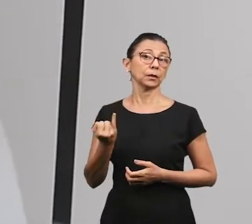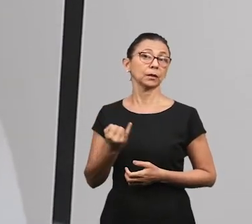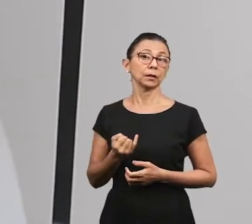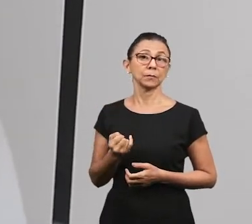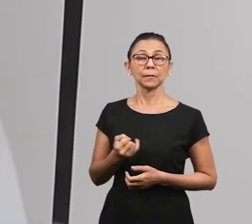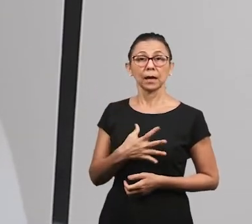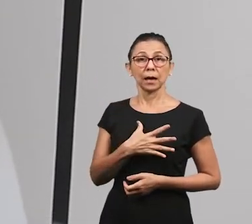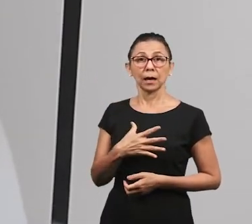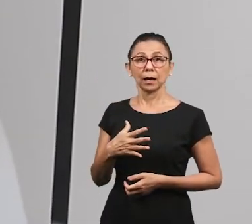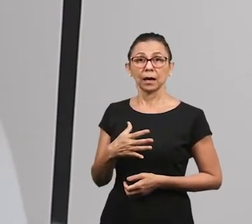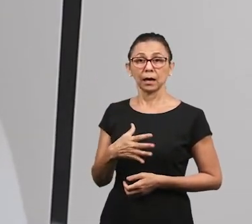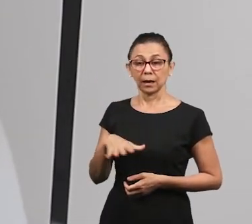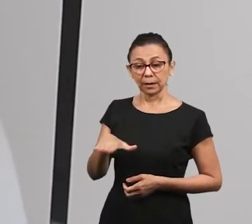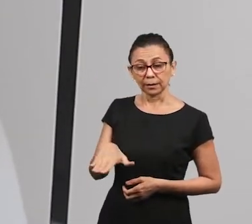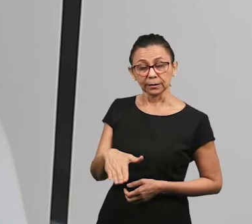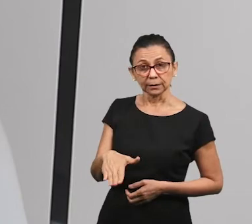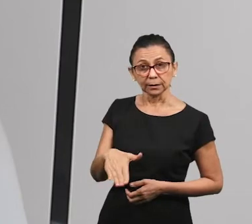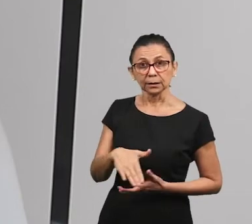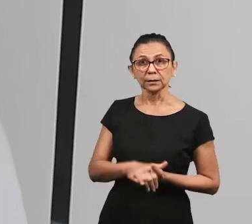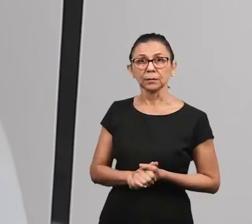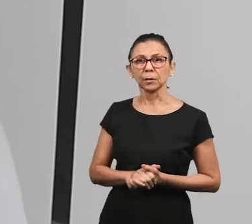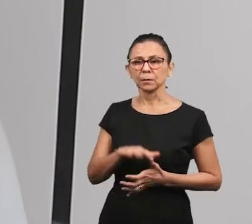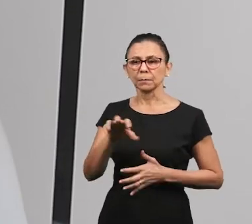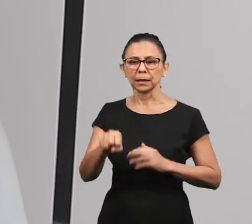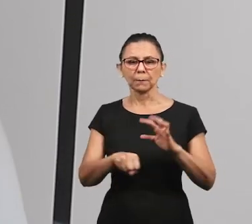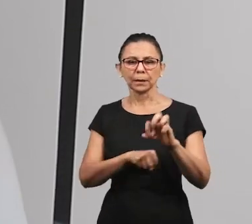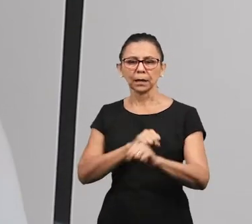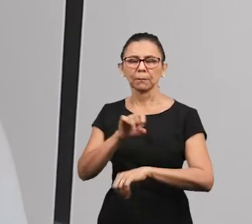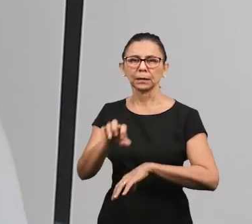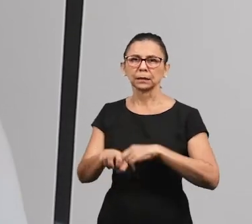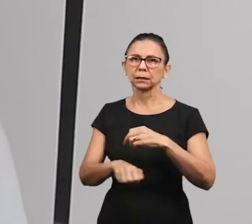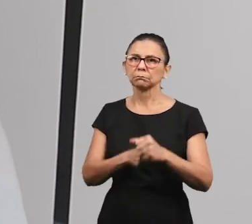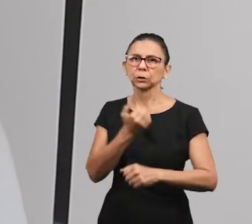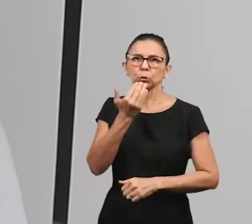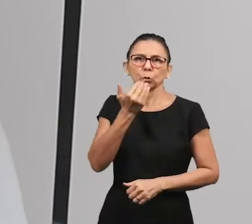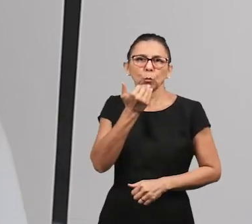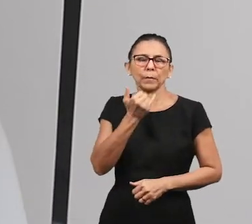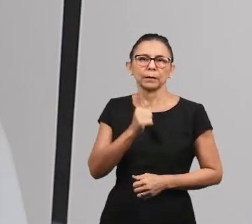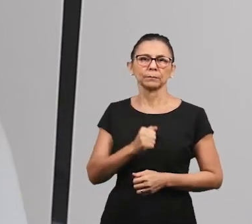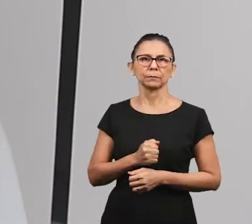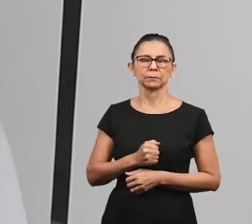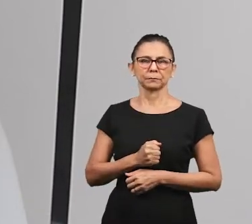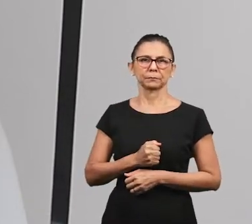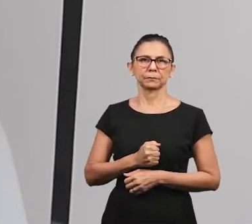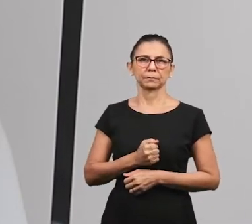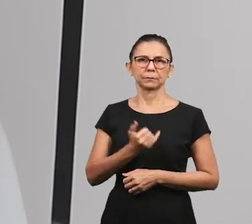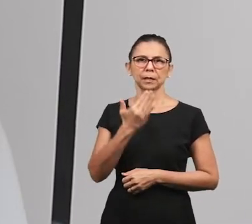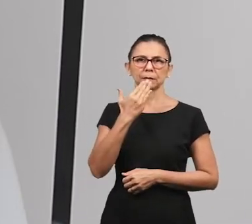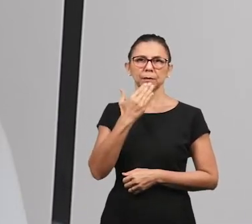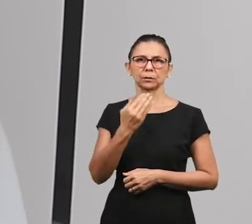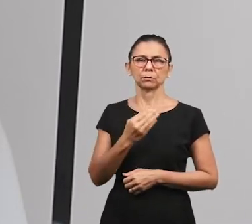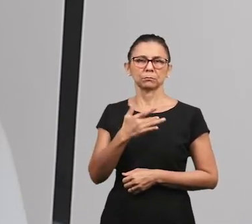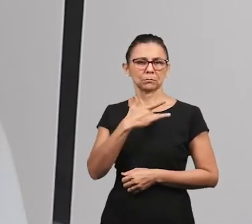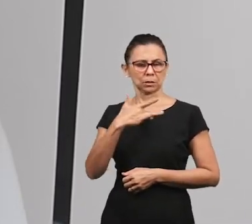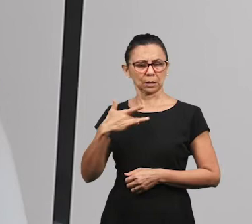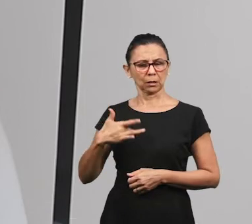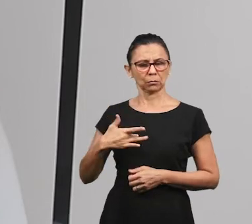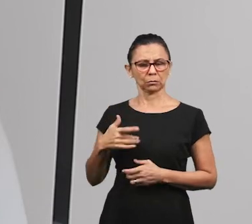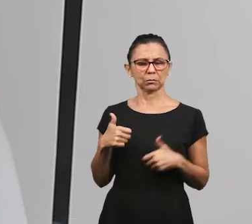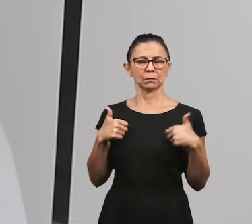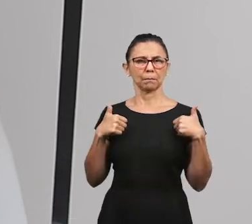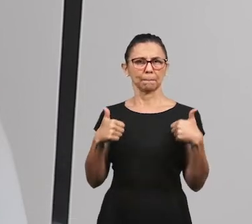к овощам, различным овощам и фруктам, чтобы продолжал питаться и понимал,